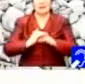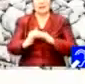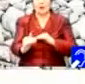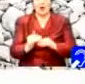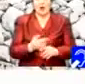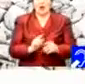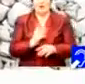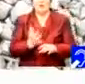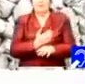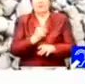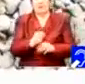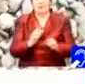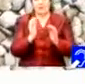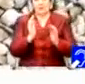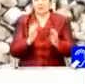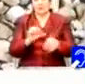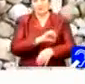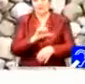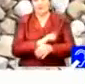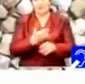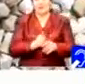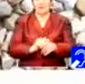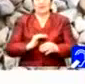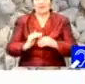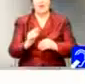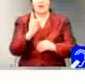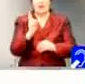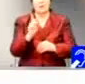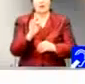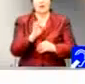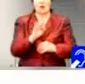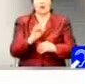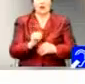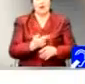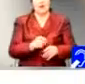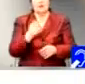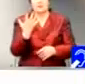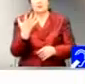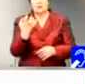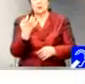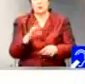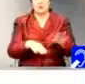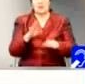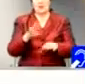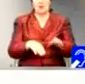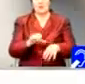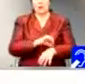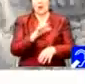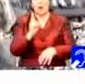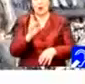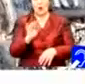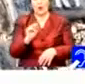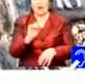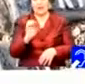azi au capturat un sac cu stupefiante în zona Cap Aurora. În ultimele zile, cel puțin 500 de kilograme de cocaină au